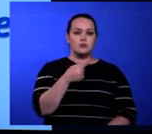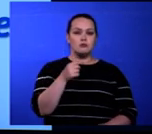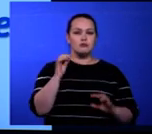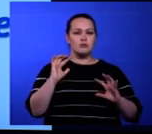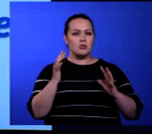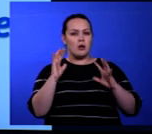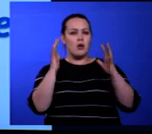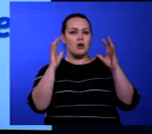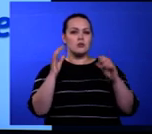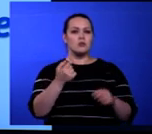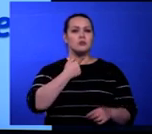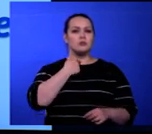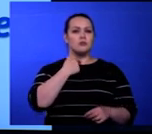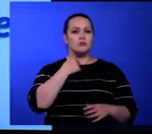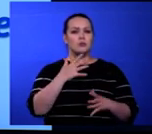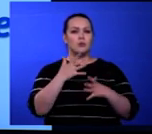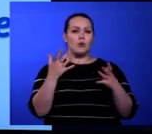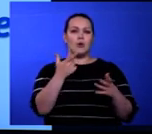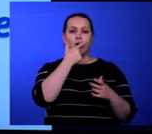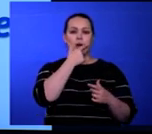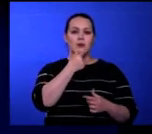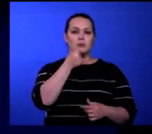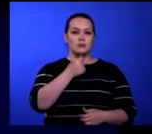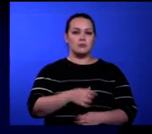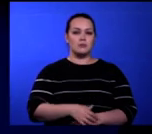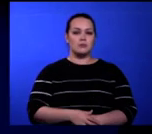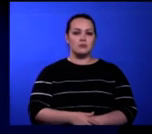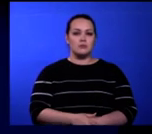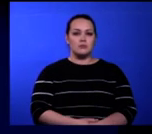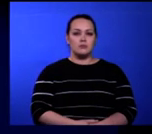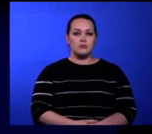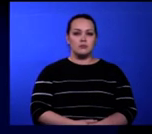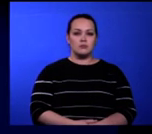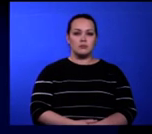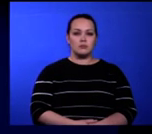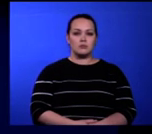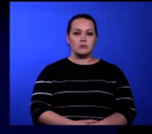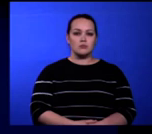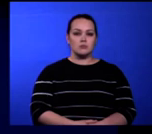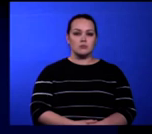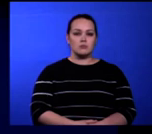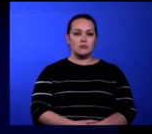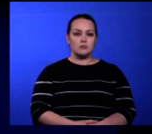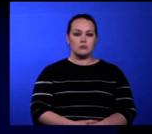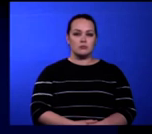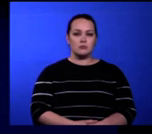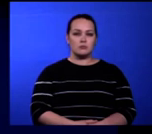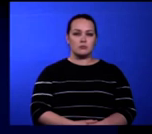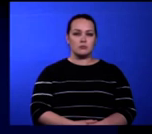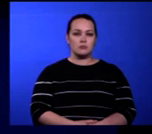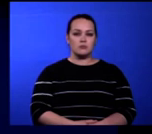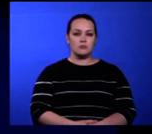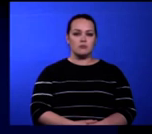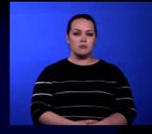ярче и звучала более красочно. Мы с вами подошли к